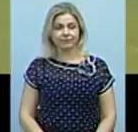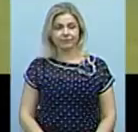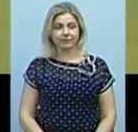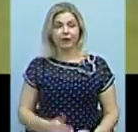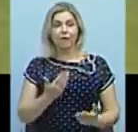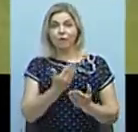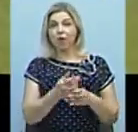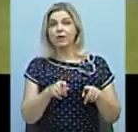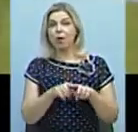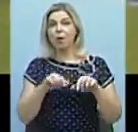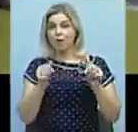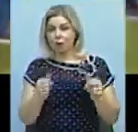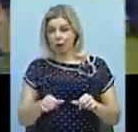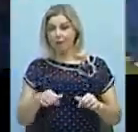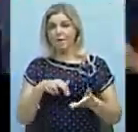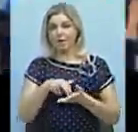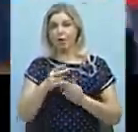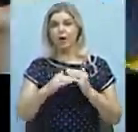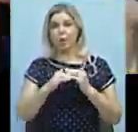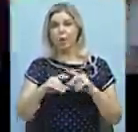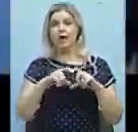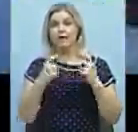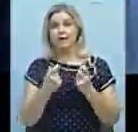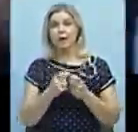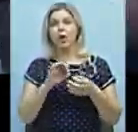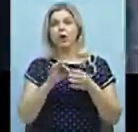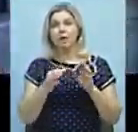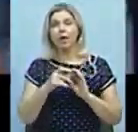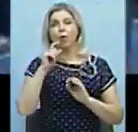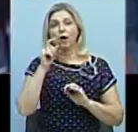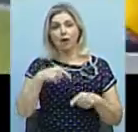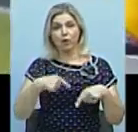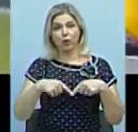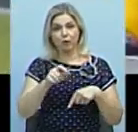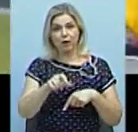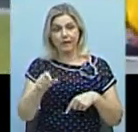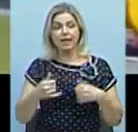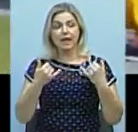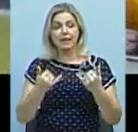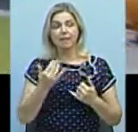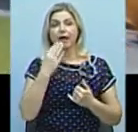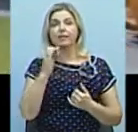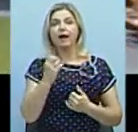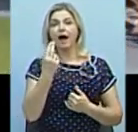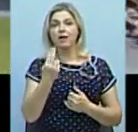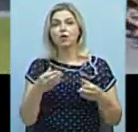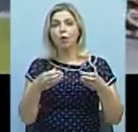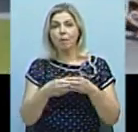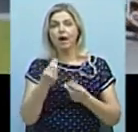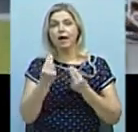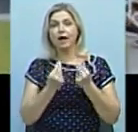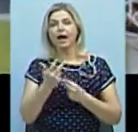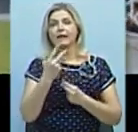Ось у такій формі виходять на поле стадіону «Олімпійський» українські футболісти. Відтепер національна команда гратиме у